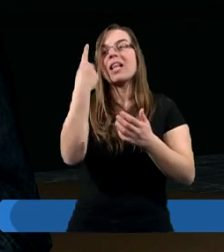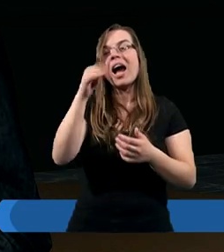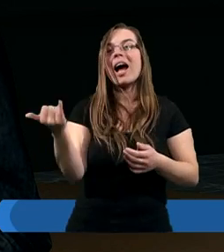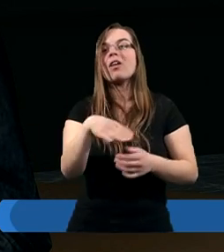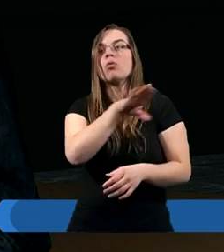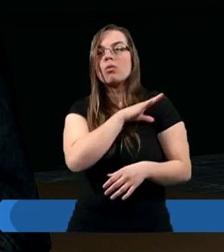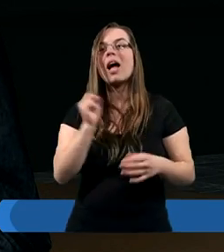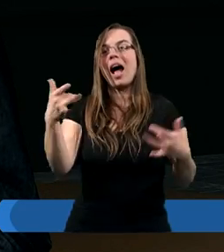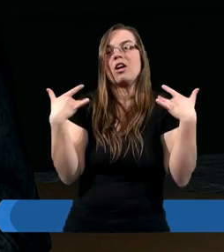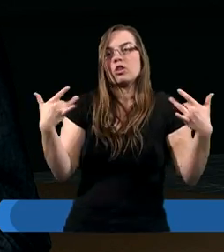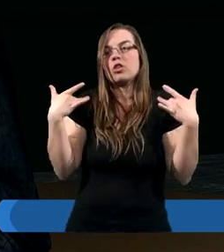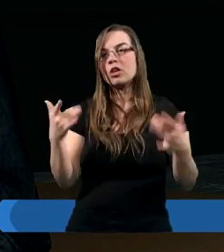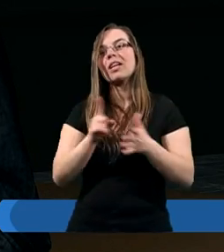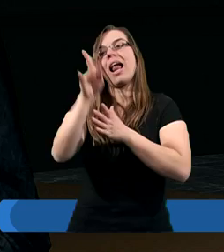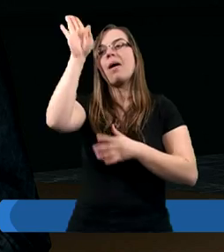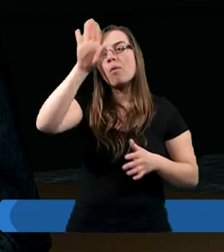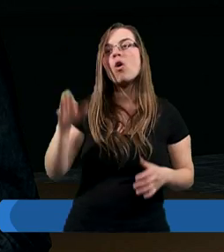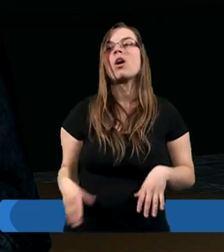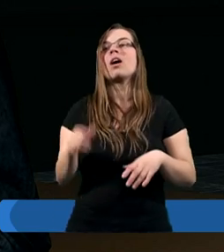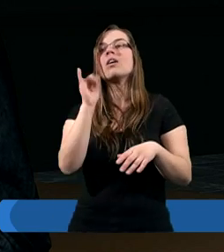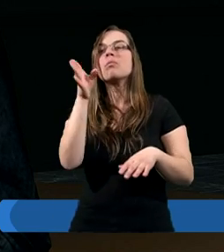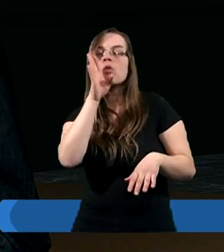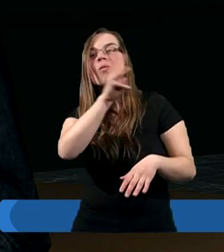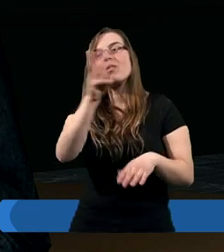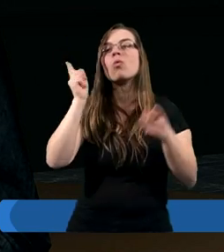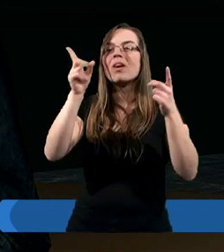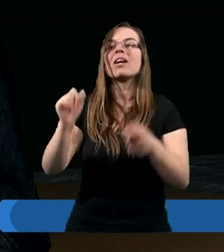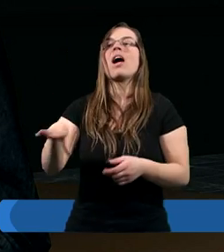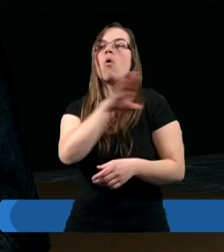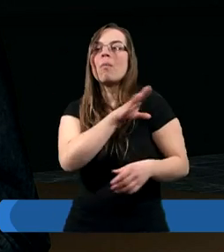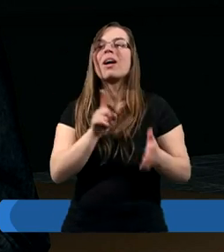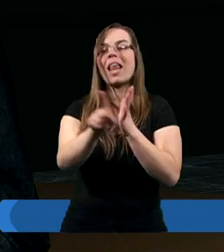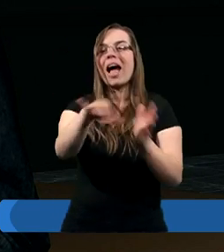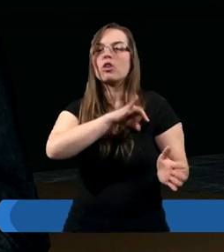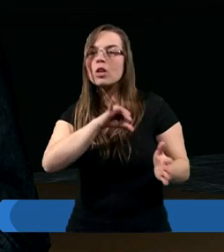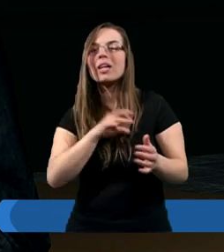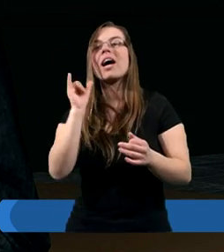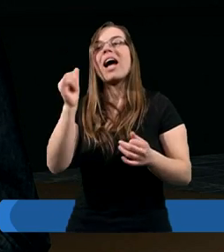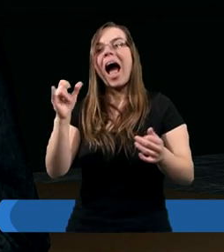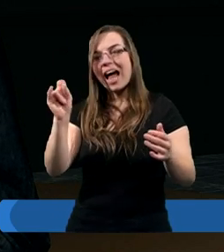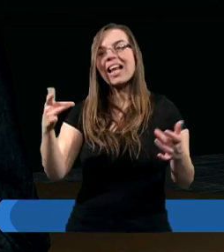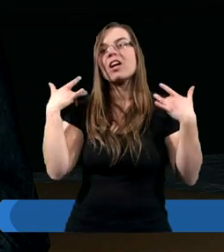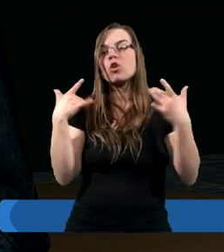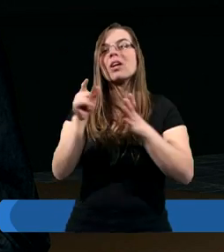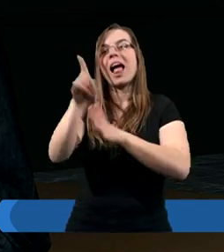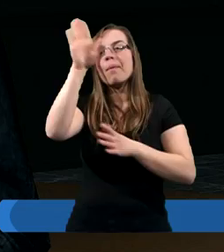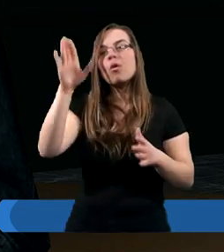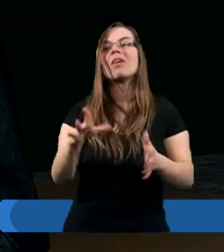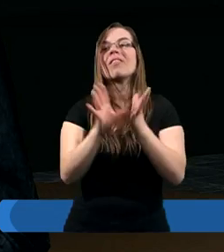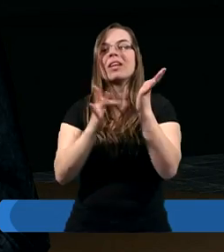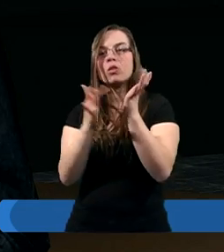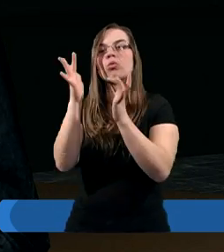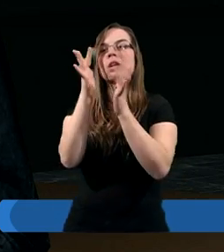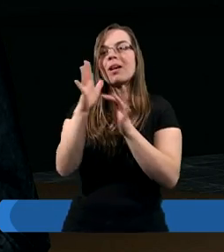zawsze umarł, a żyjąc, żyje dla Boga. Podobnie i wy uważajcie siebie za umarłych dla grzechu, a za żyjących dla Boga w